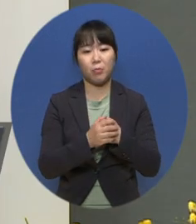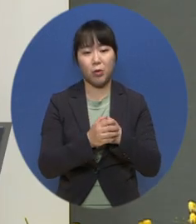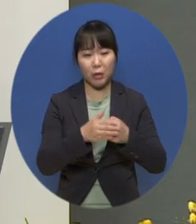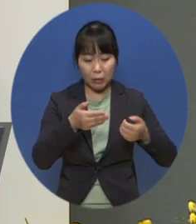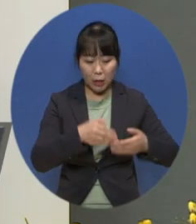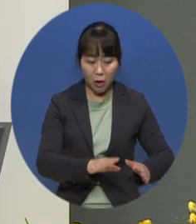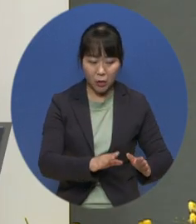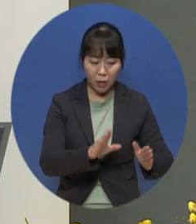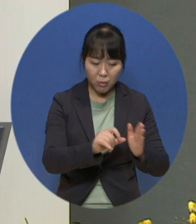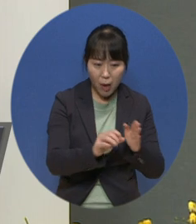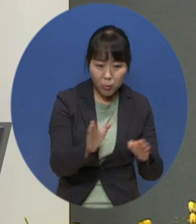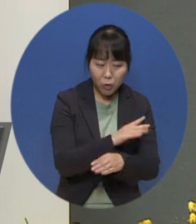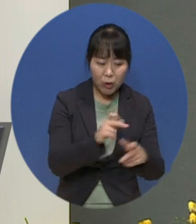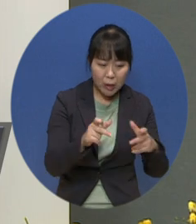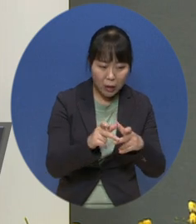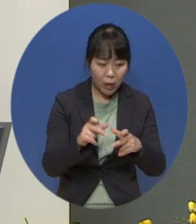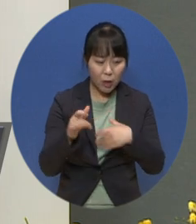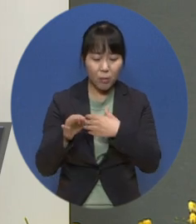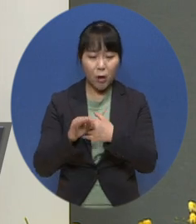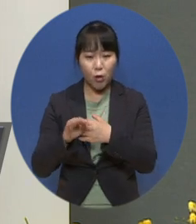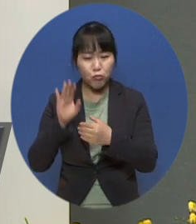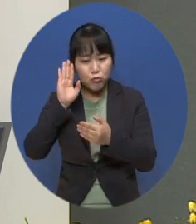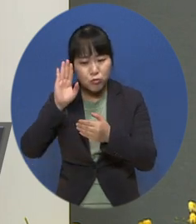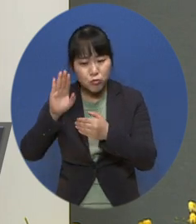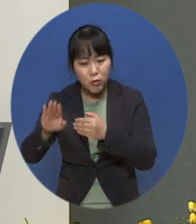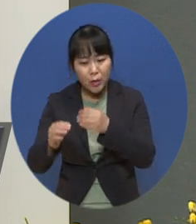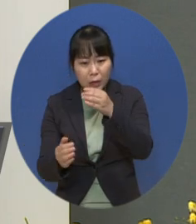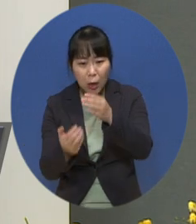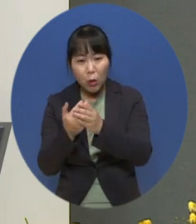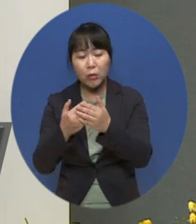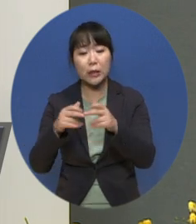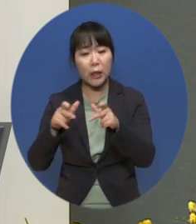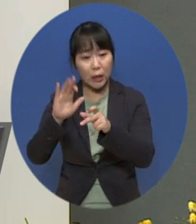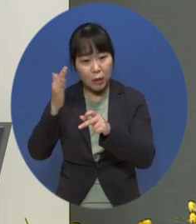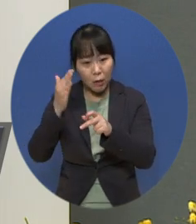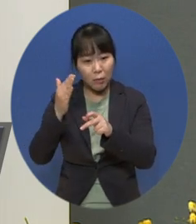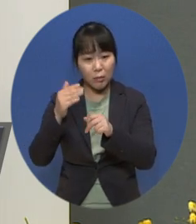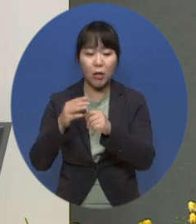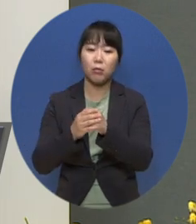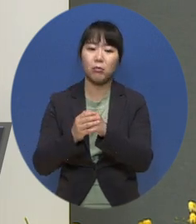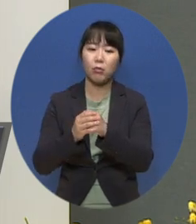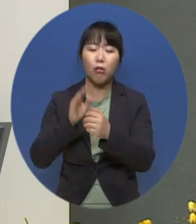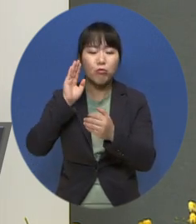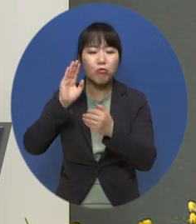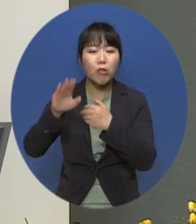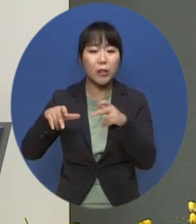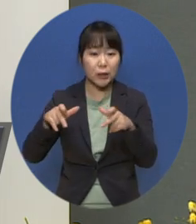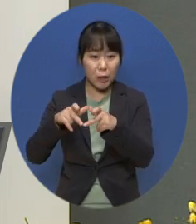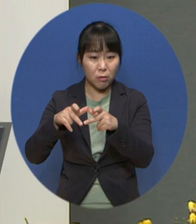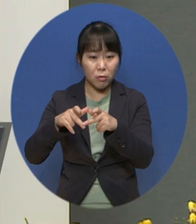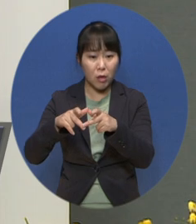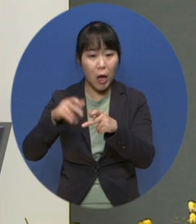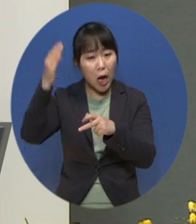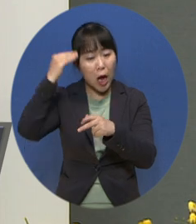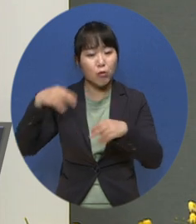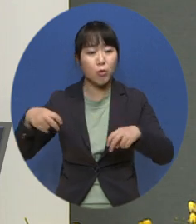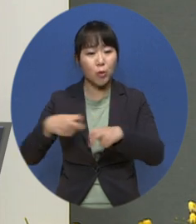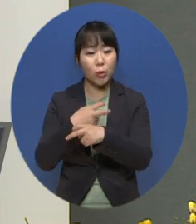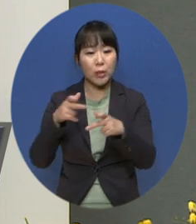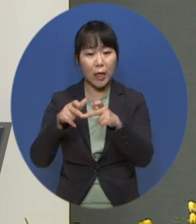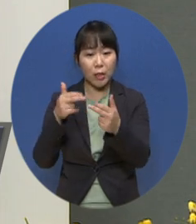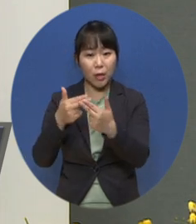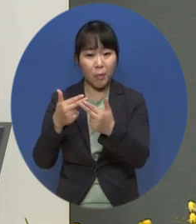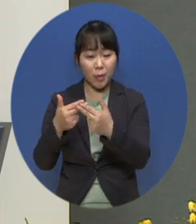야 후 전적인 야 이렇게 지금 후천적인 장애인들의 단체인 교통 장애인 협회 를